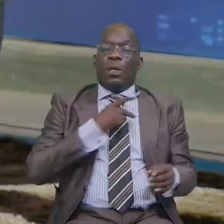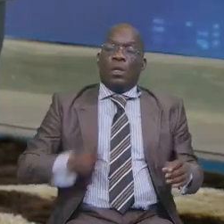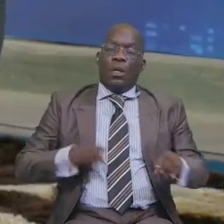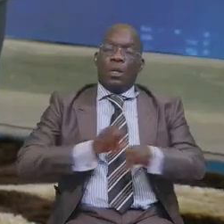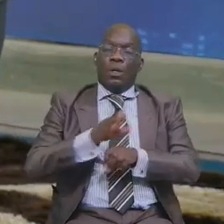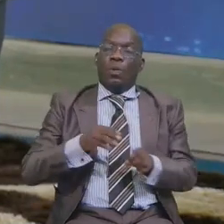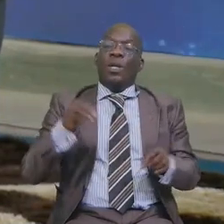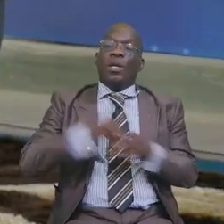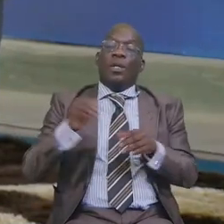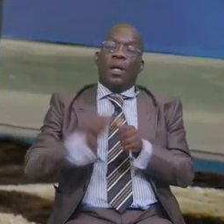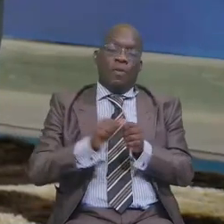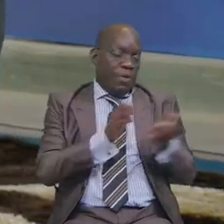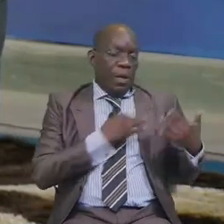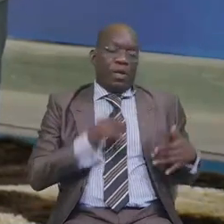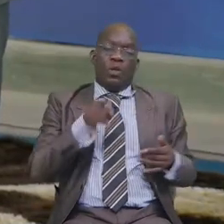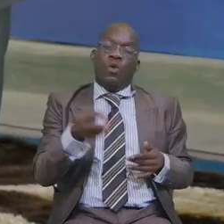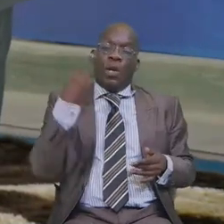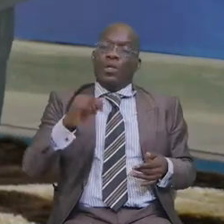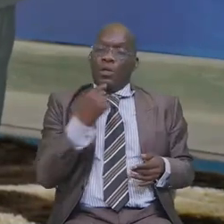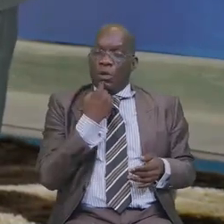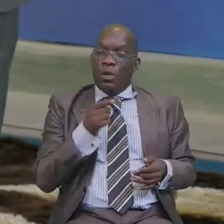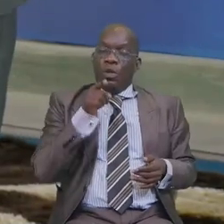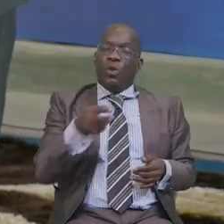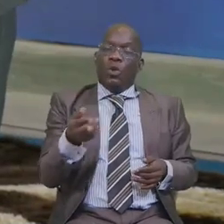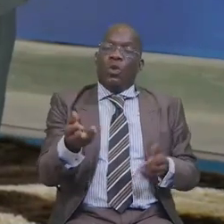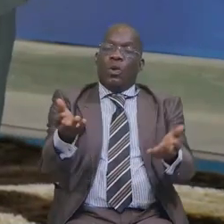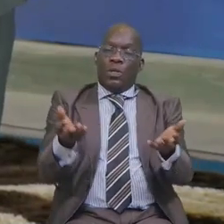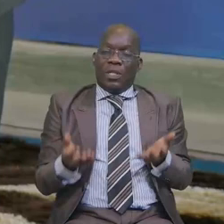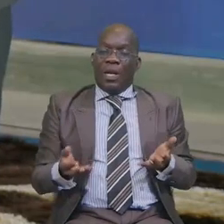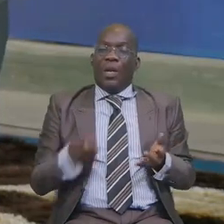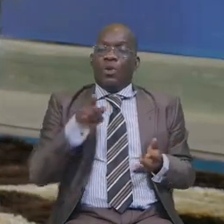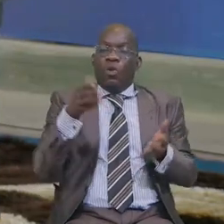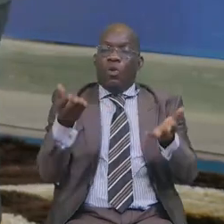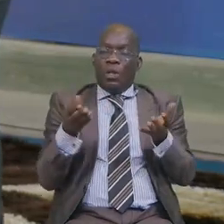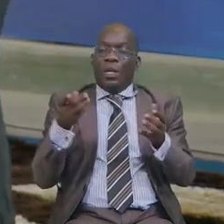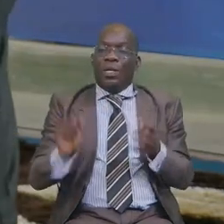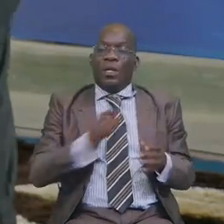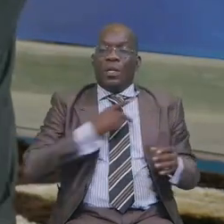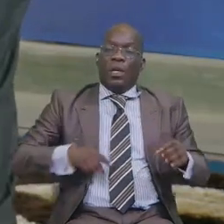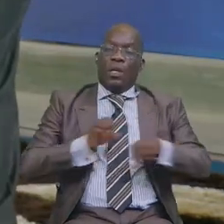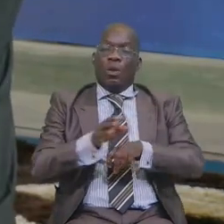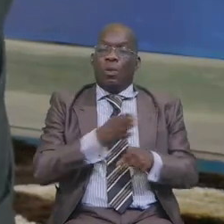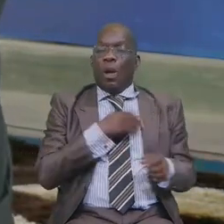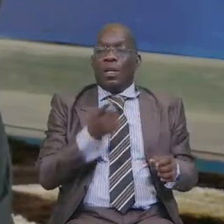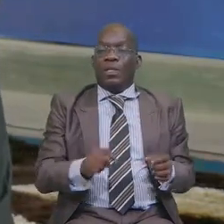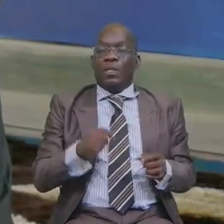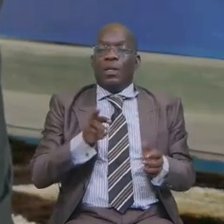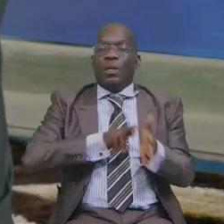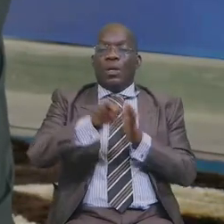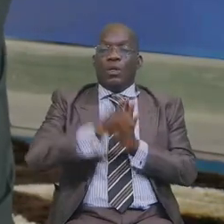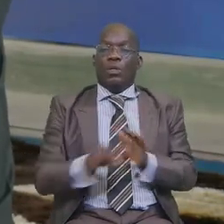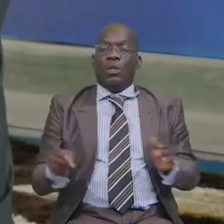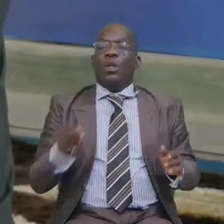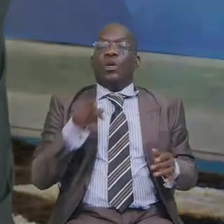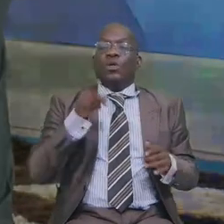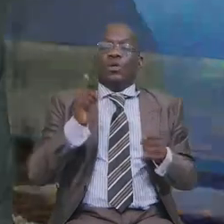si zélé, tu étais si désireux, tu voulais le royaume et sa justice. Et que cela entre dans